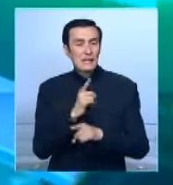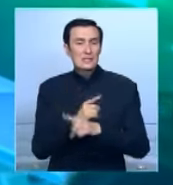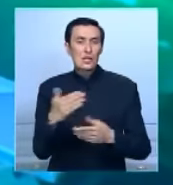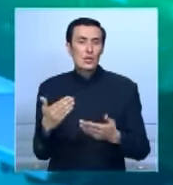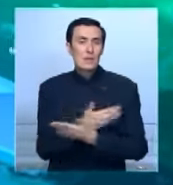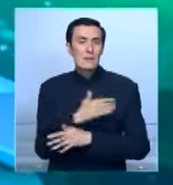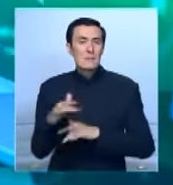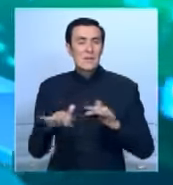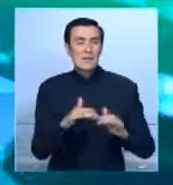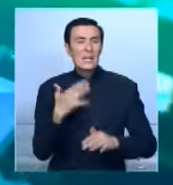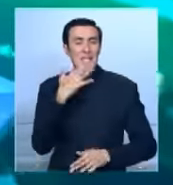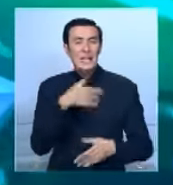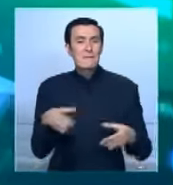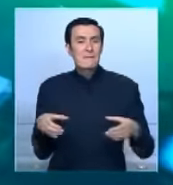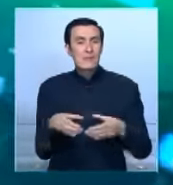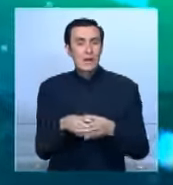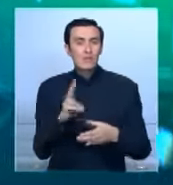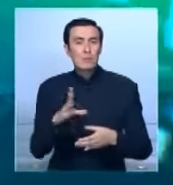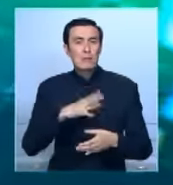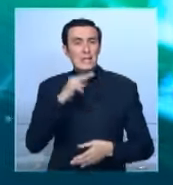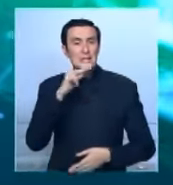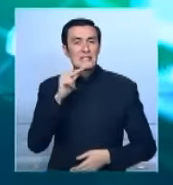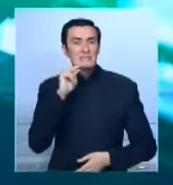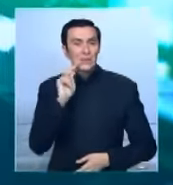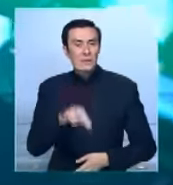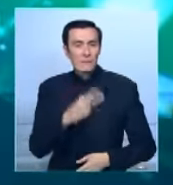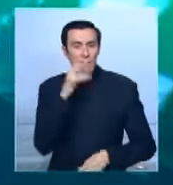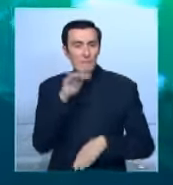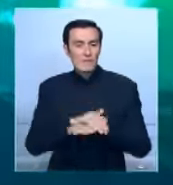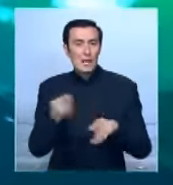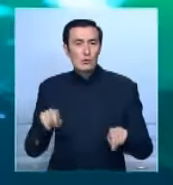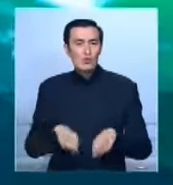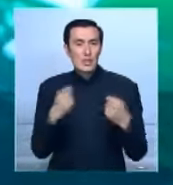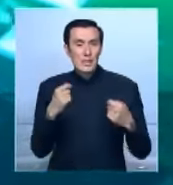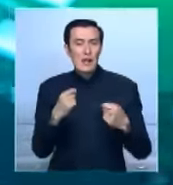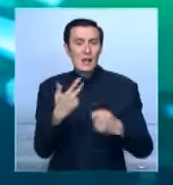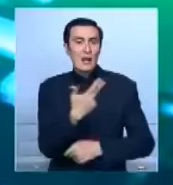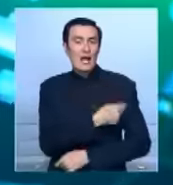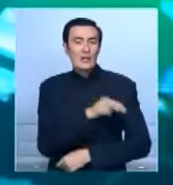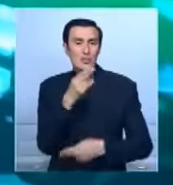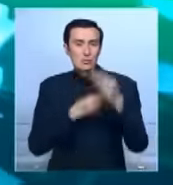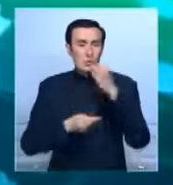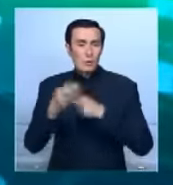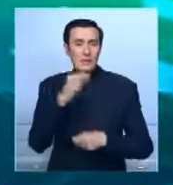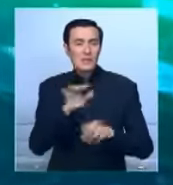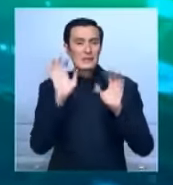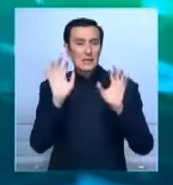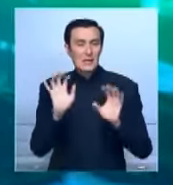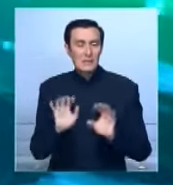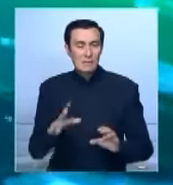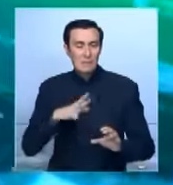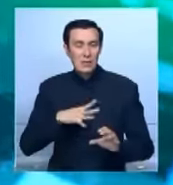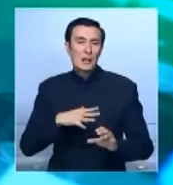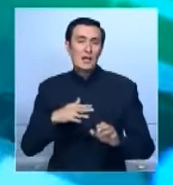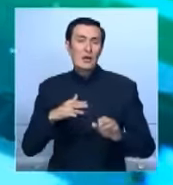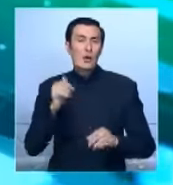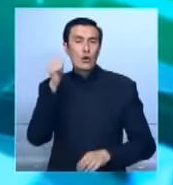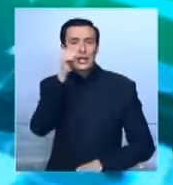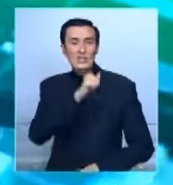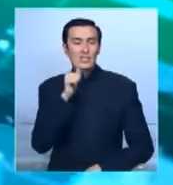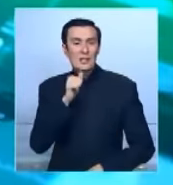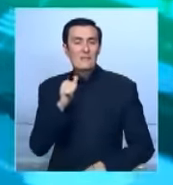к национальным федерациям, чьих спортсменов подозревают в нарушении антидопингового законодательства. По итогам принято решение о